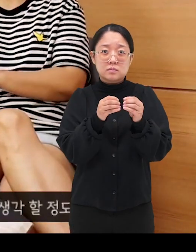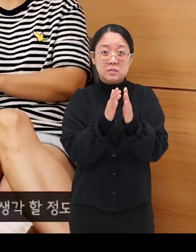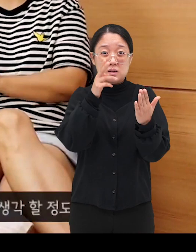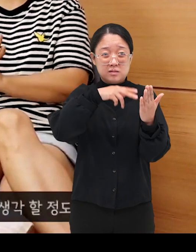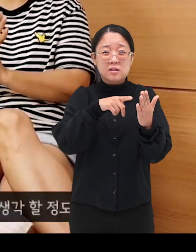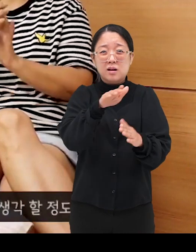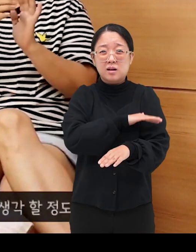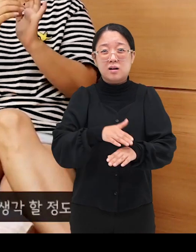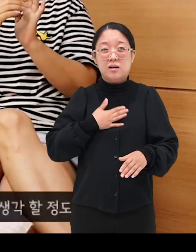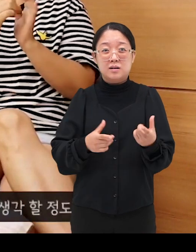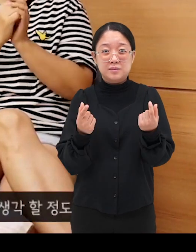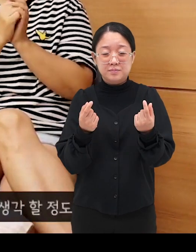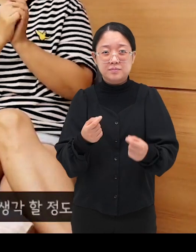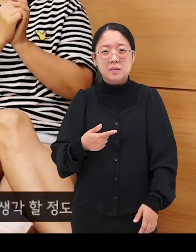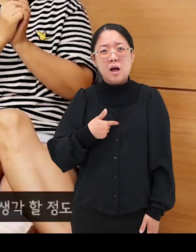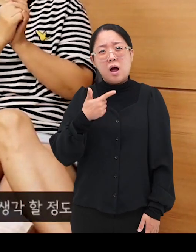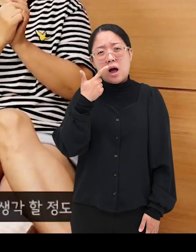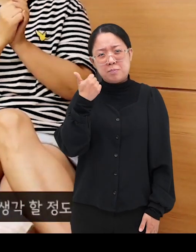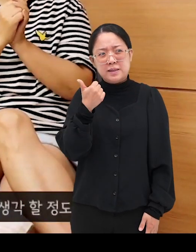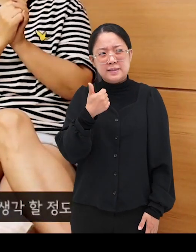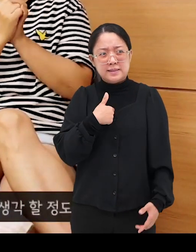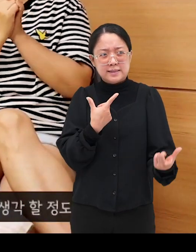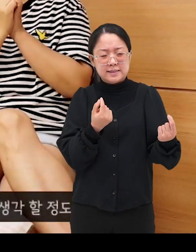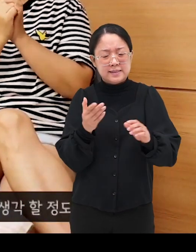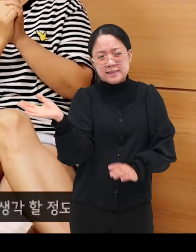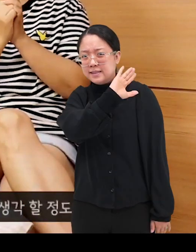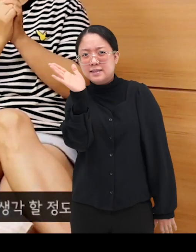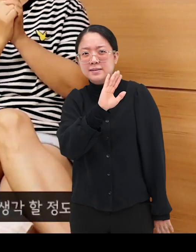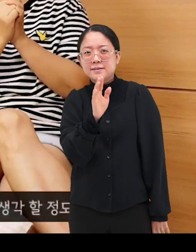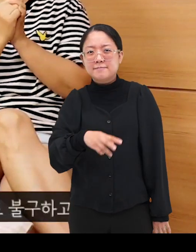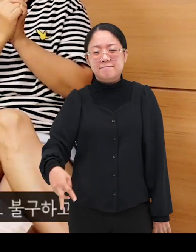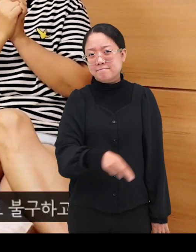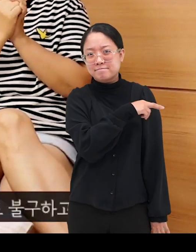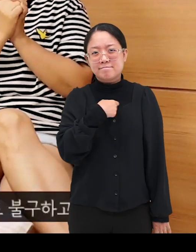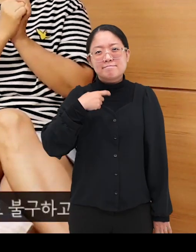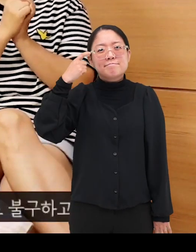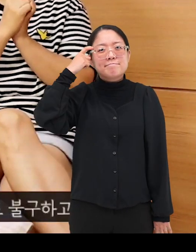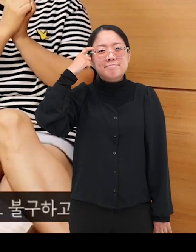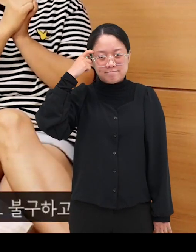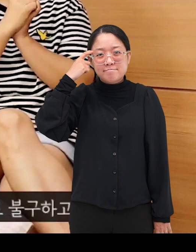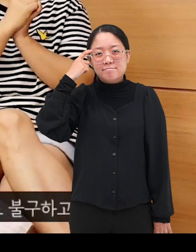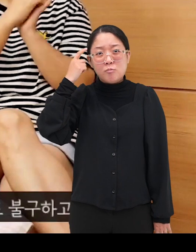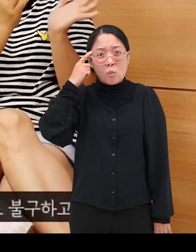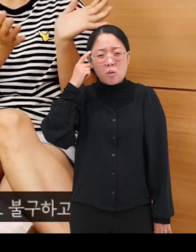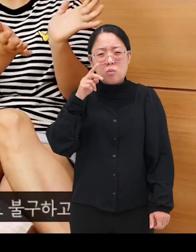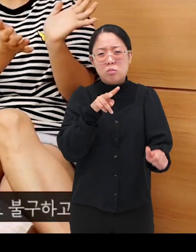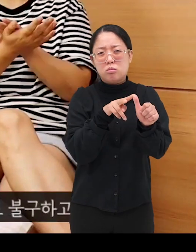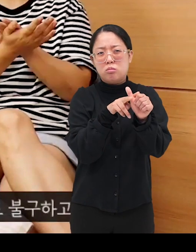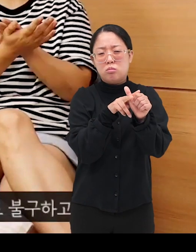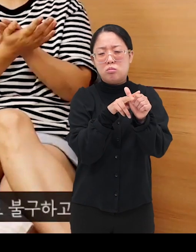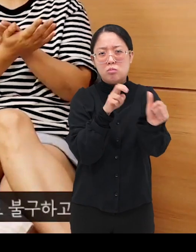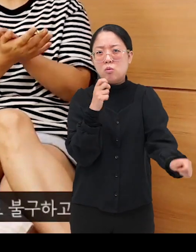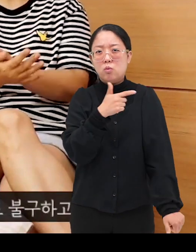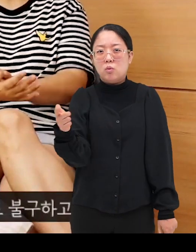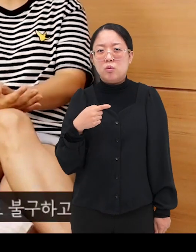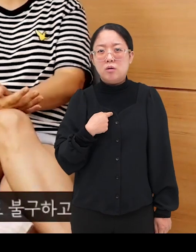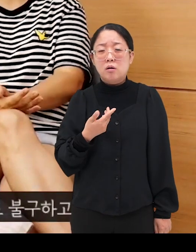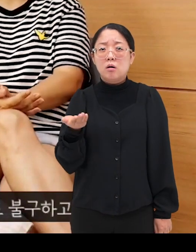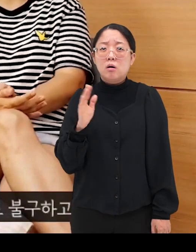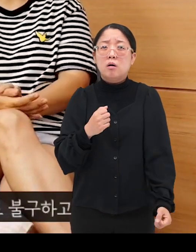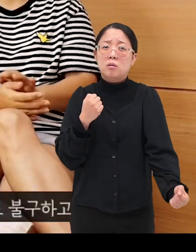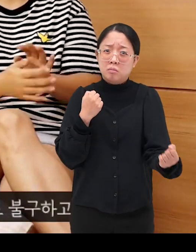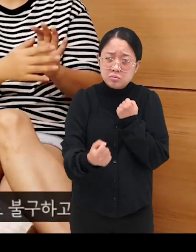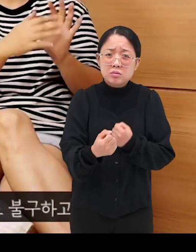책을 읽어보시면 알겠지만 나는 정말 아빠처럼 살지 않아야겠다라고 생각할 정도로 아빠에 대한 미움이 되게 컸어요. 되게 미움이